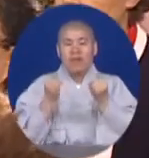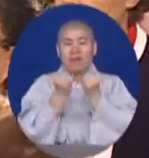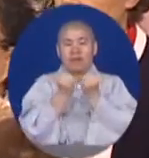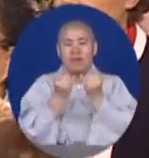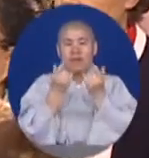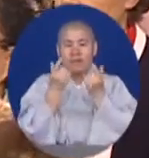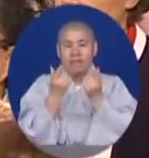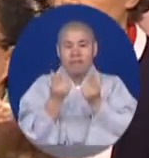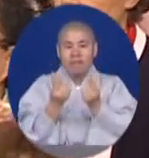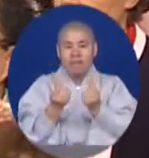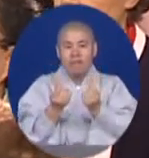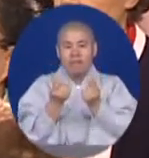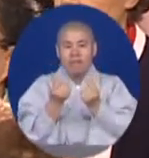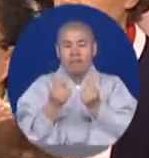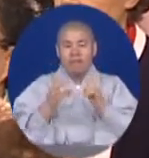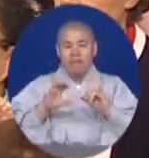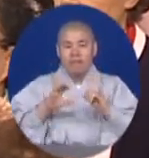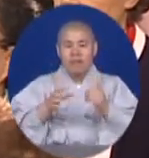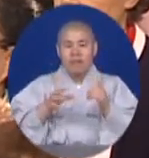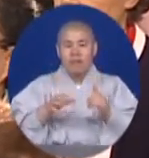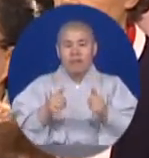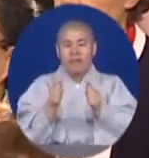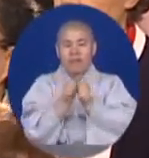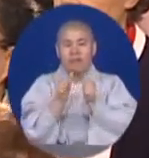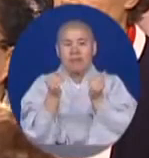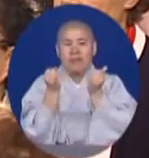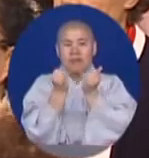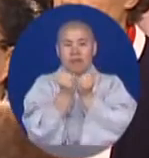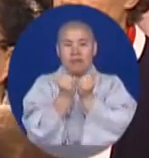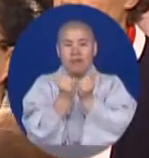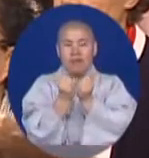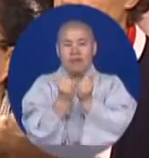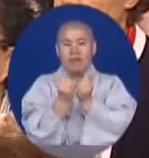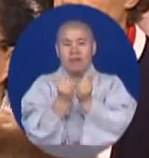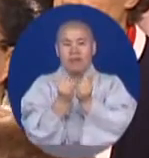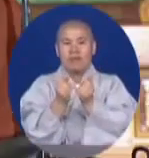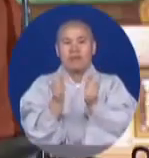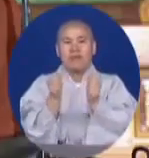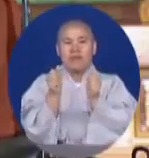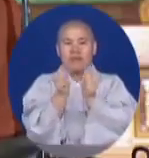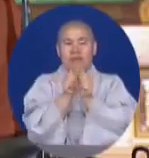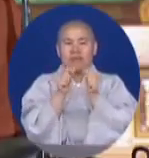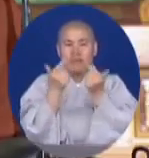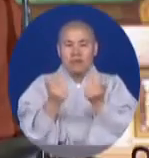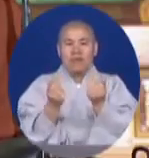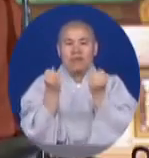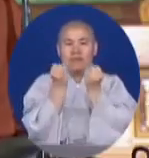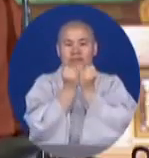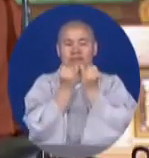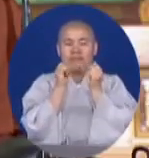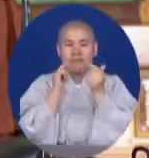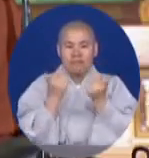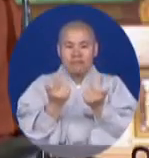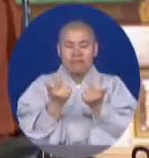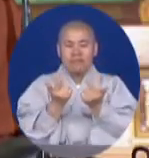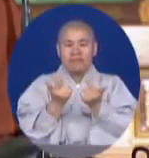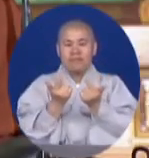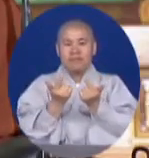같다. 그래서 세상의 남자, 세상의 여자가 다 비남비녀다. 남자도 아니고 여자도